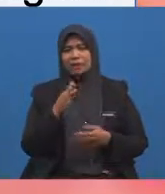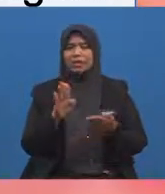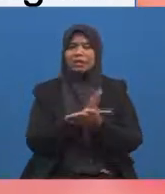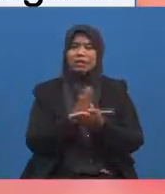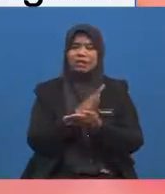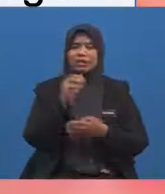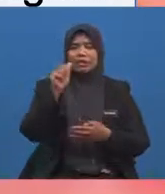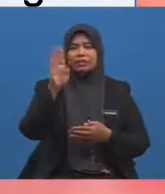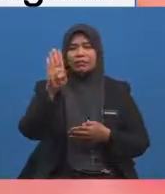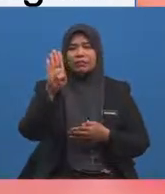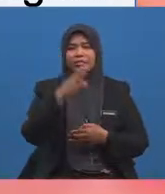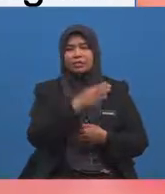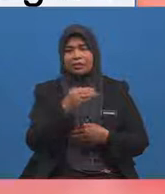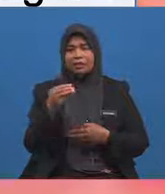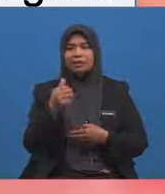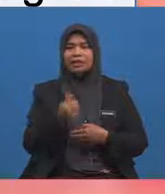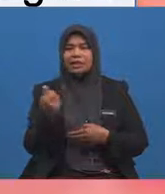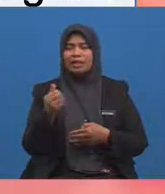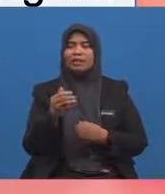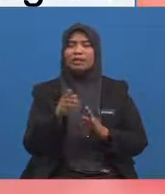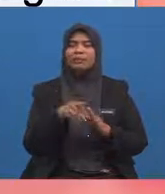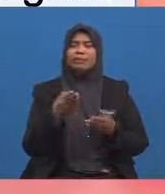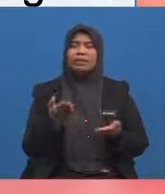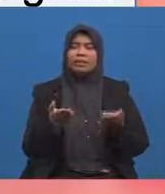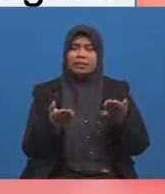A4 dan alat penimbang